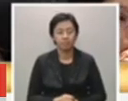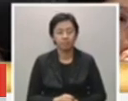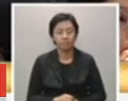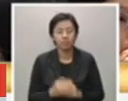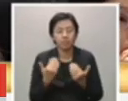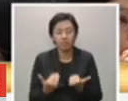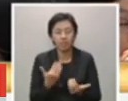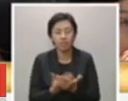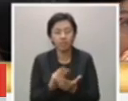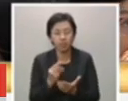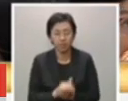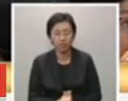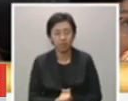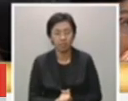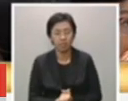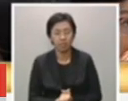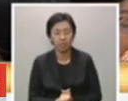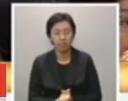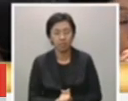จจุบันอยู่กับท่าน